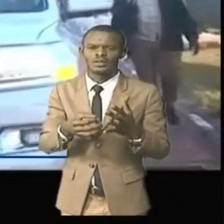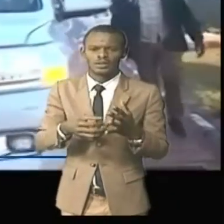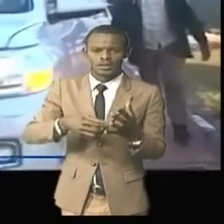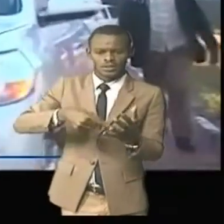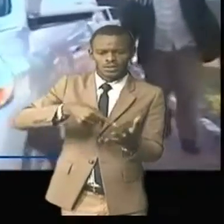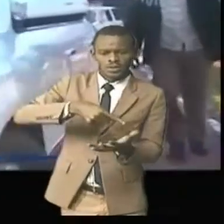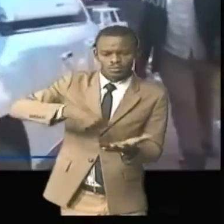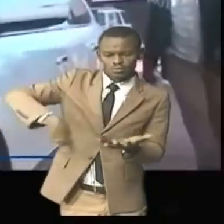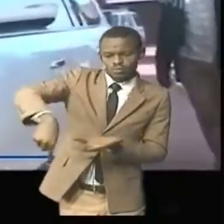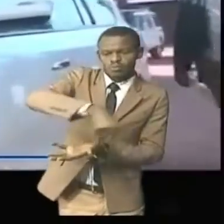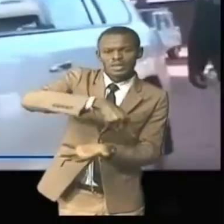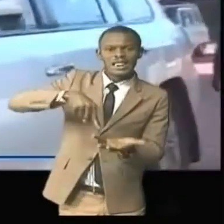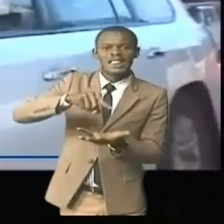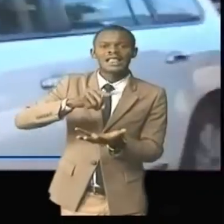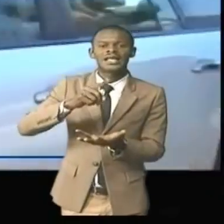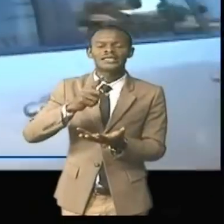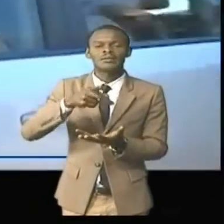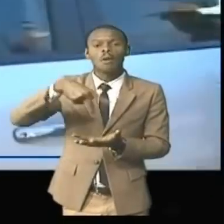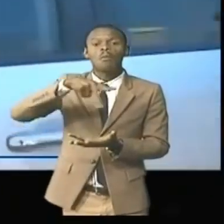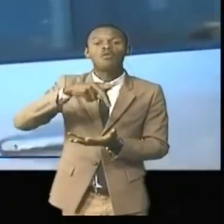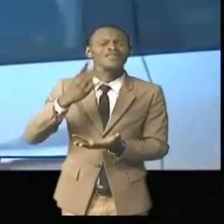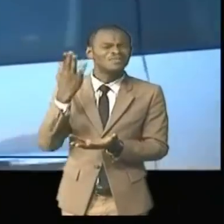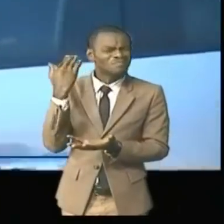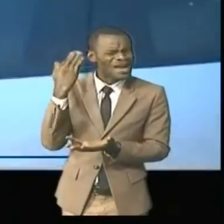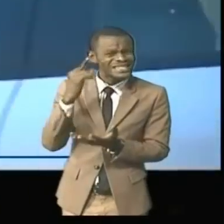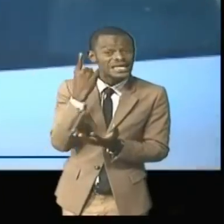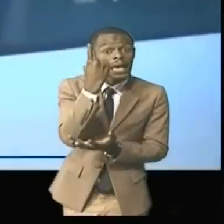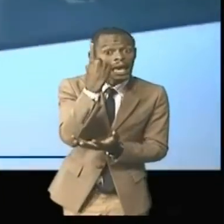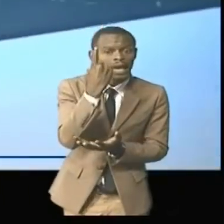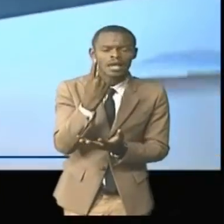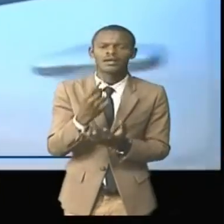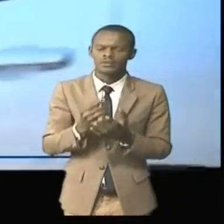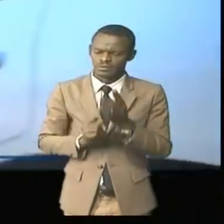zone l'une des plaques tournantes du nord-est de la RDC.